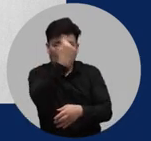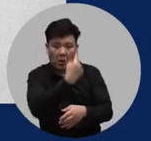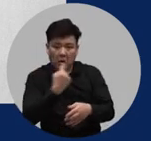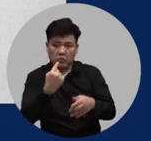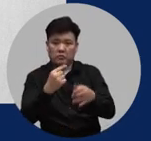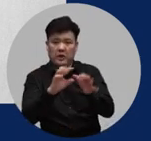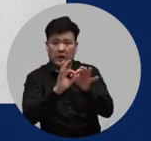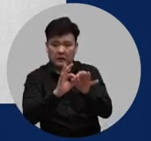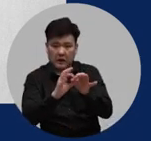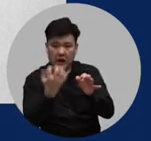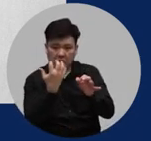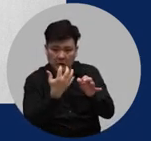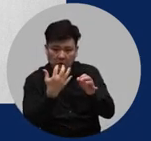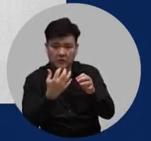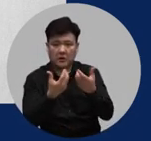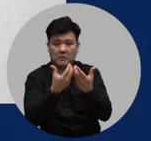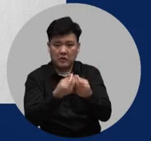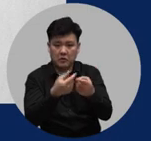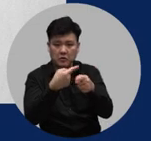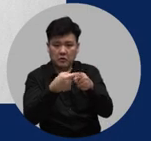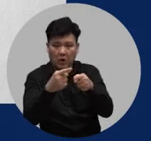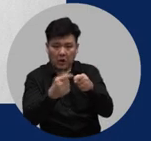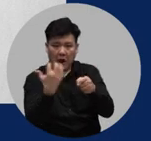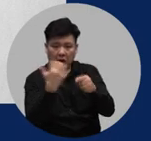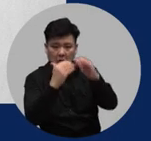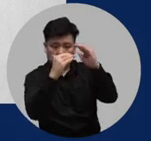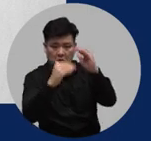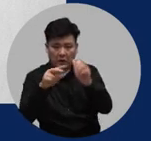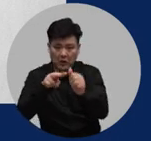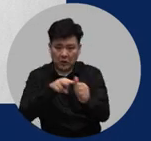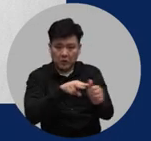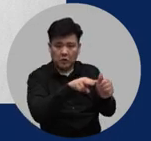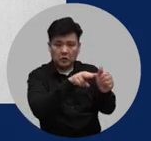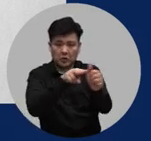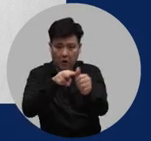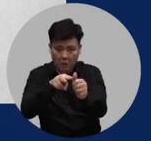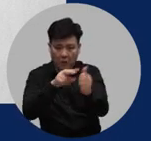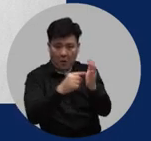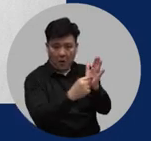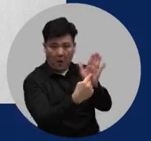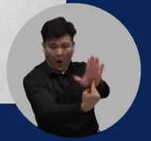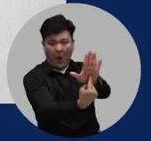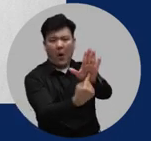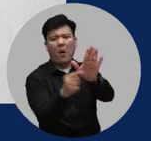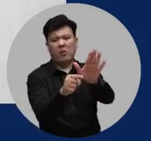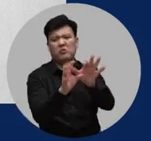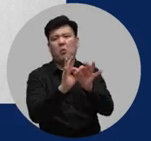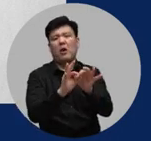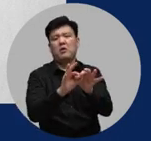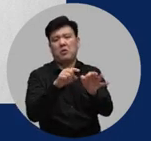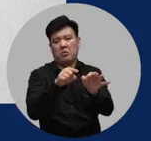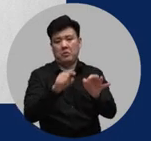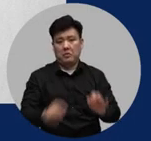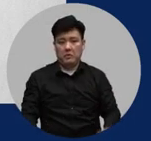대한 성적인 비유나 평가, 성적인 내용의 정보를 의도적으로 유포하는 것을 의미합니다.